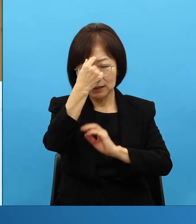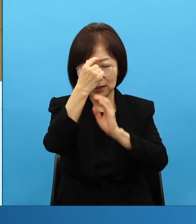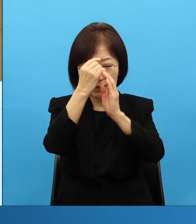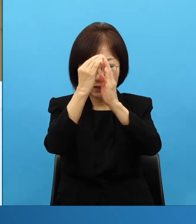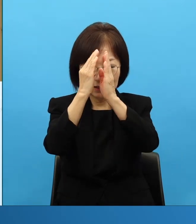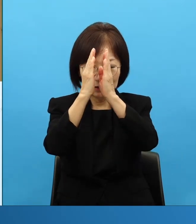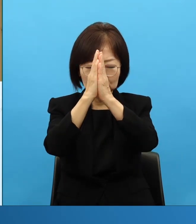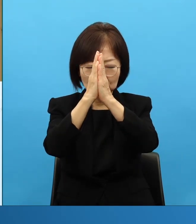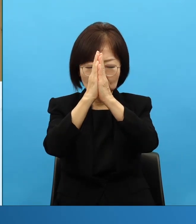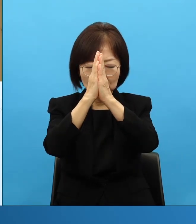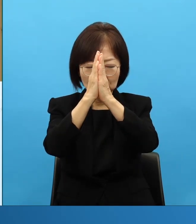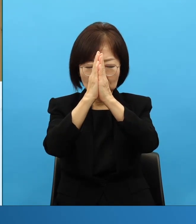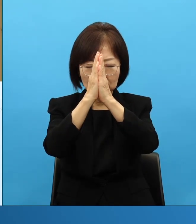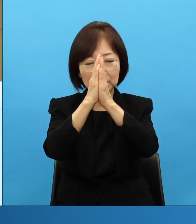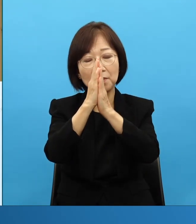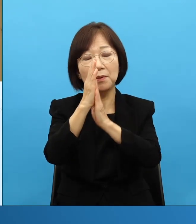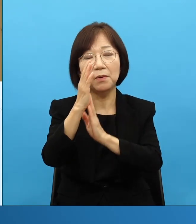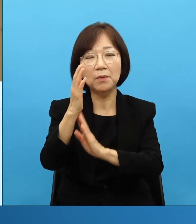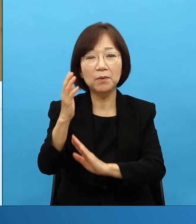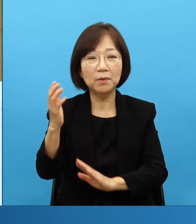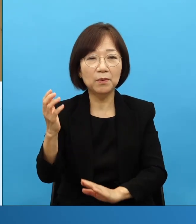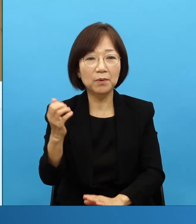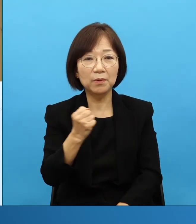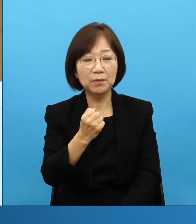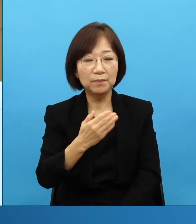눈물과 비로로